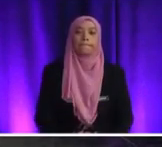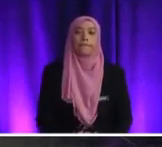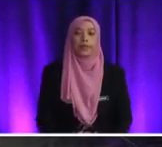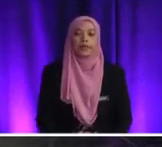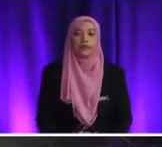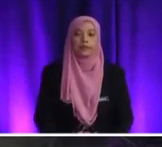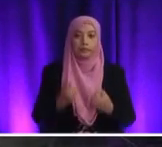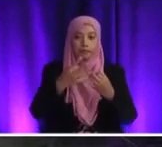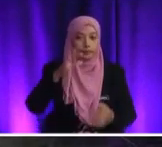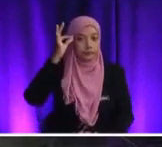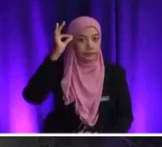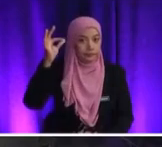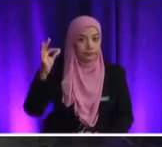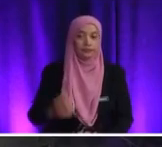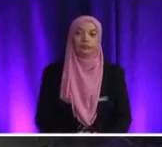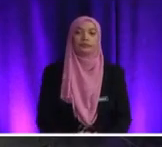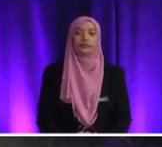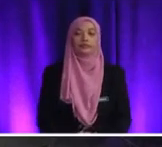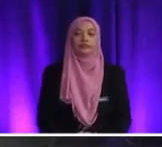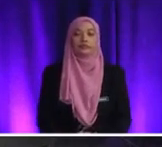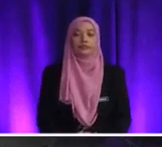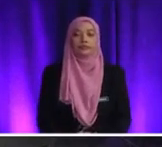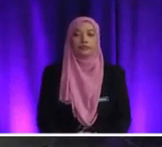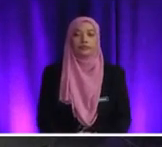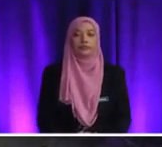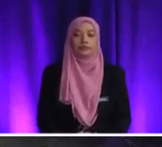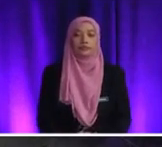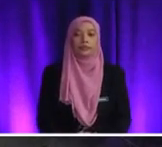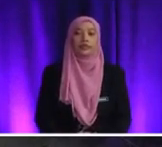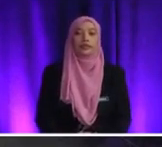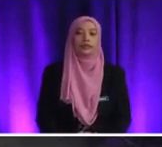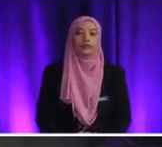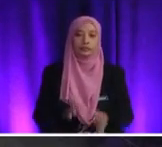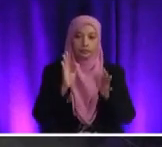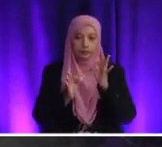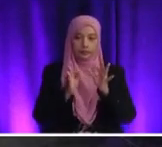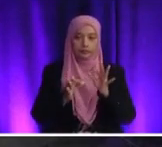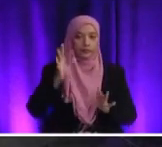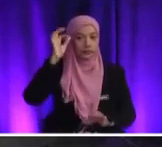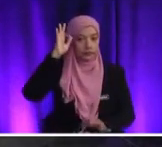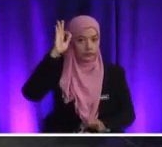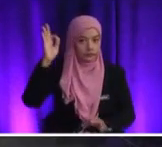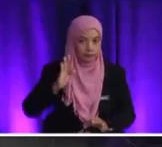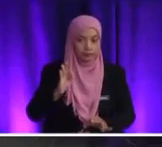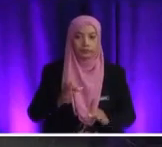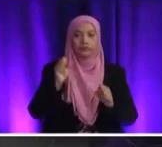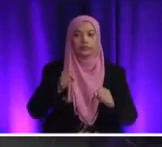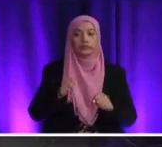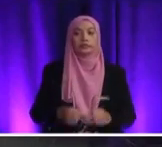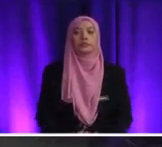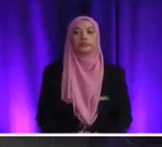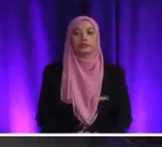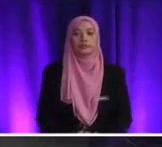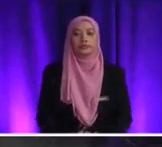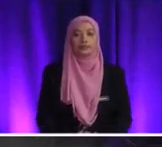betul hahaha bintang tak mesti jauh Oh jadi kalau visi mulia bagi ada yang Bernas sego bagi bintang pada